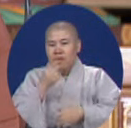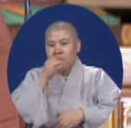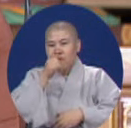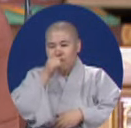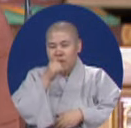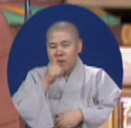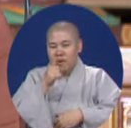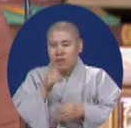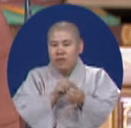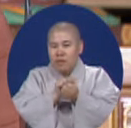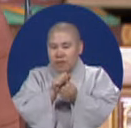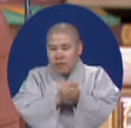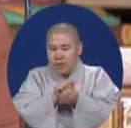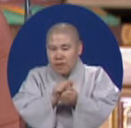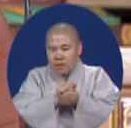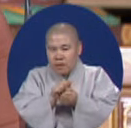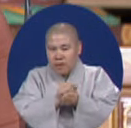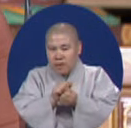닦는 거예요 또.